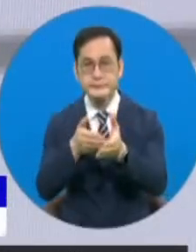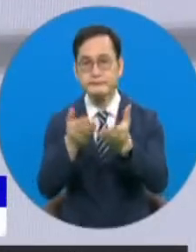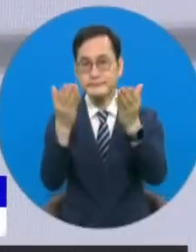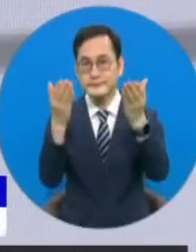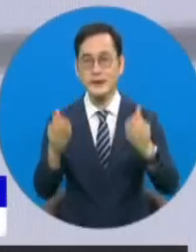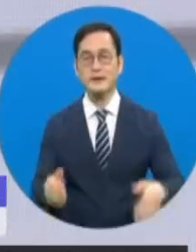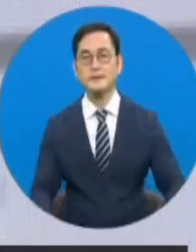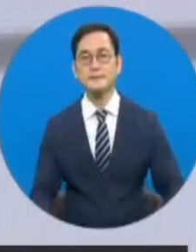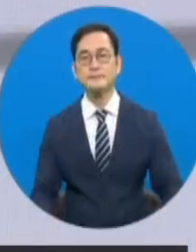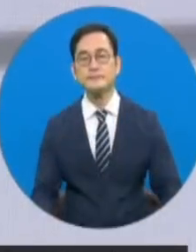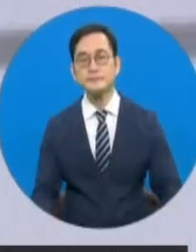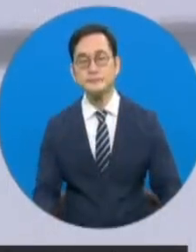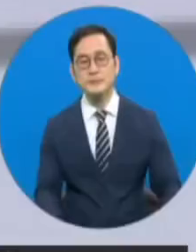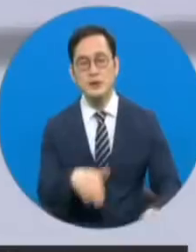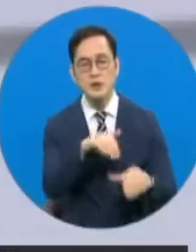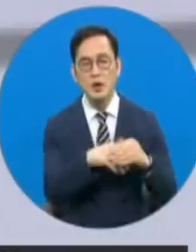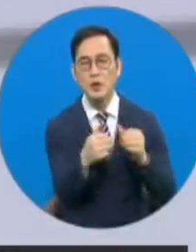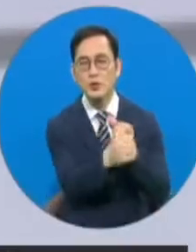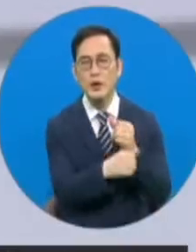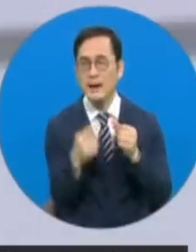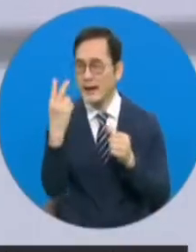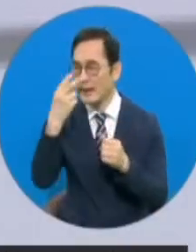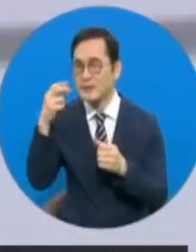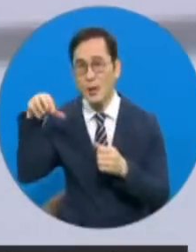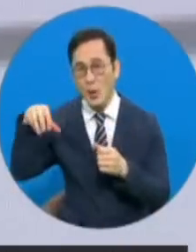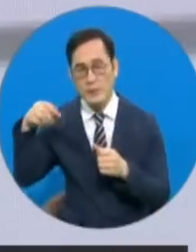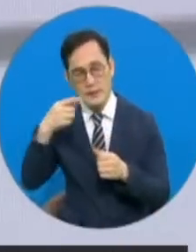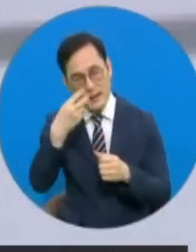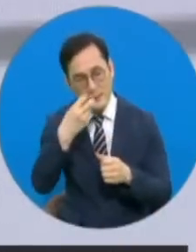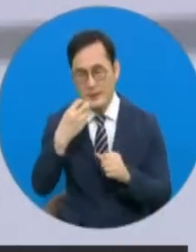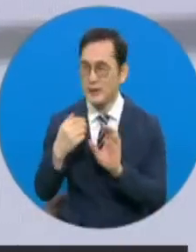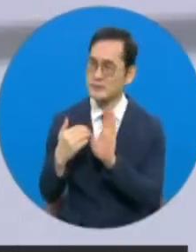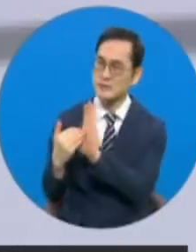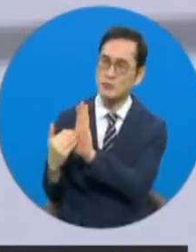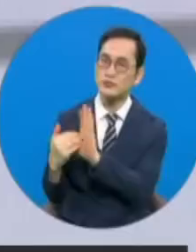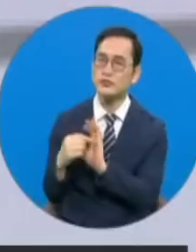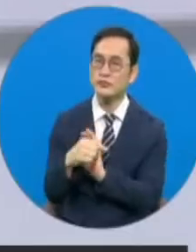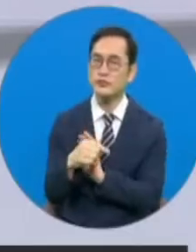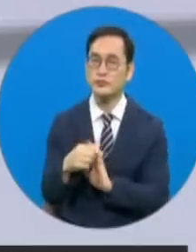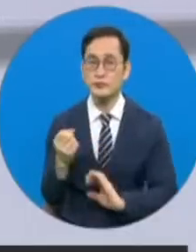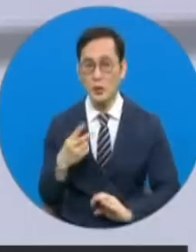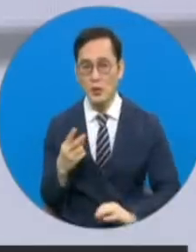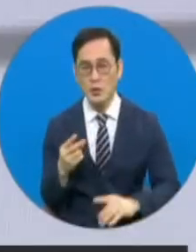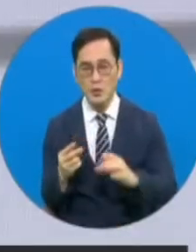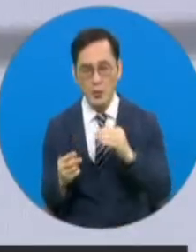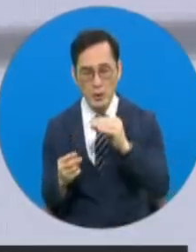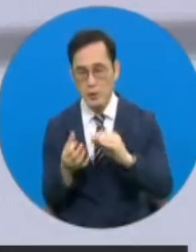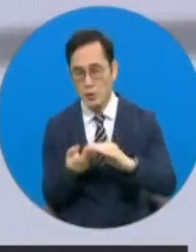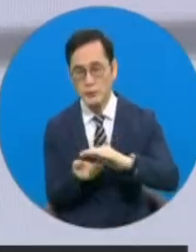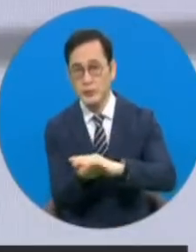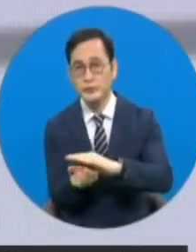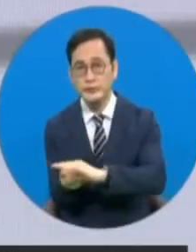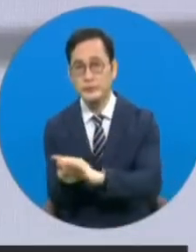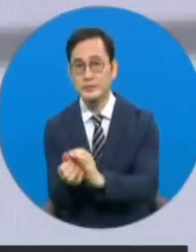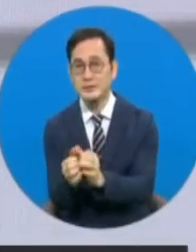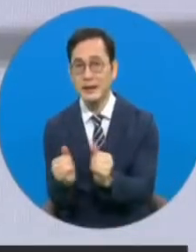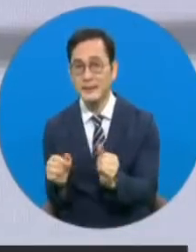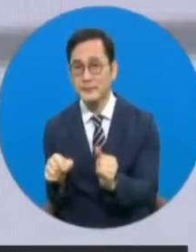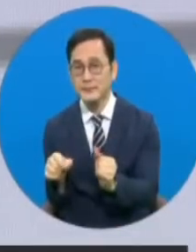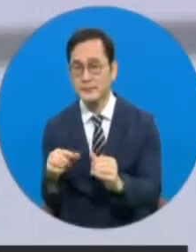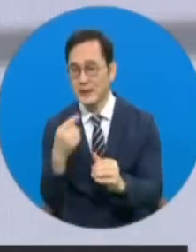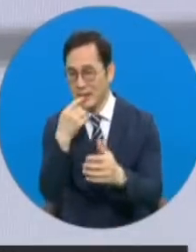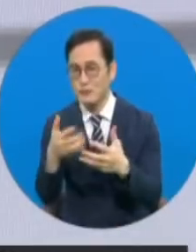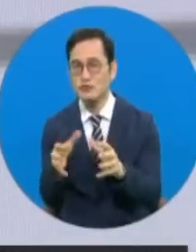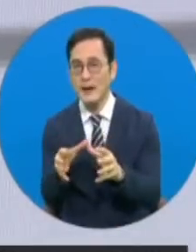감소원의 감사를 거부했습니다 논란입니다 그리고 돈봉투 의혹을 받고 있는 민주당 일부 의원들과